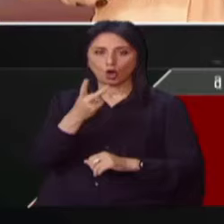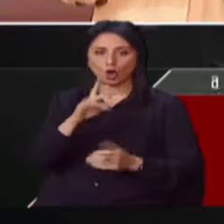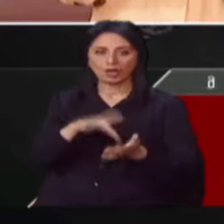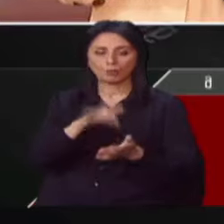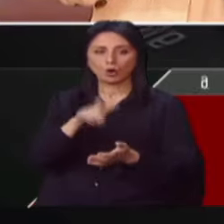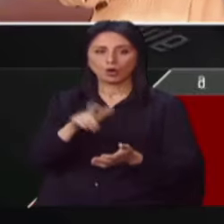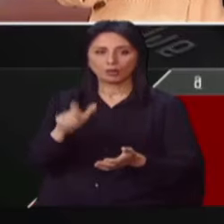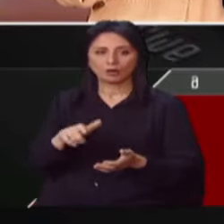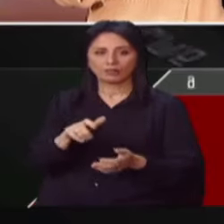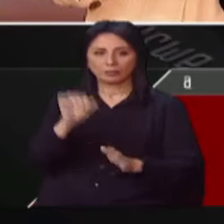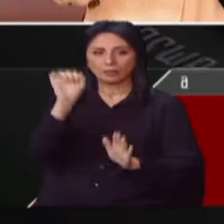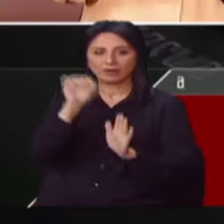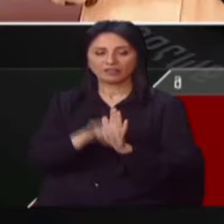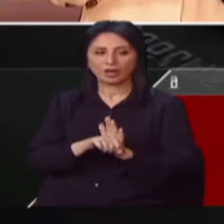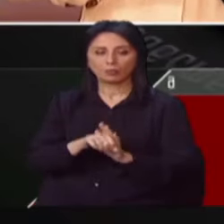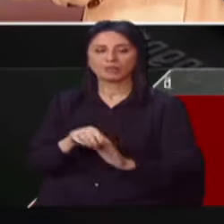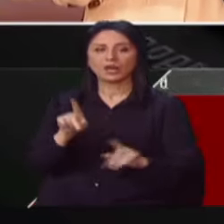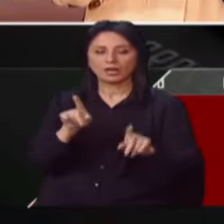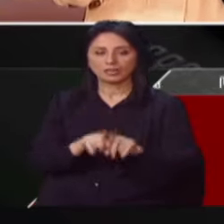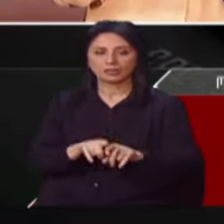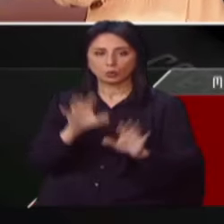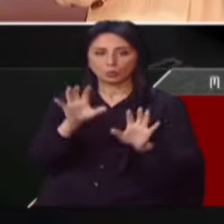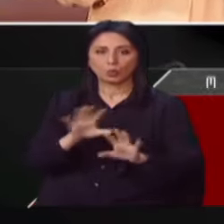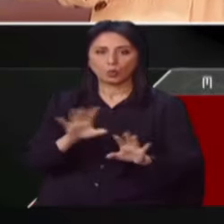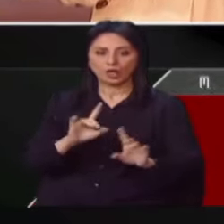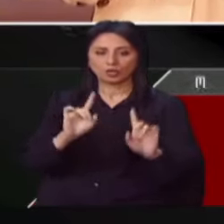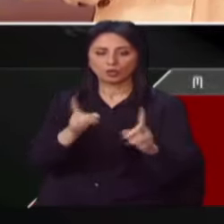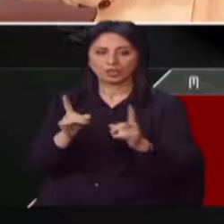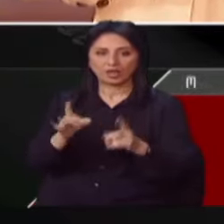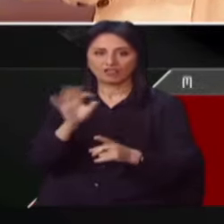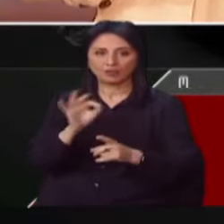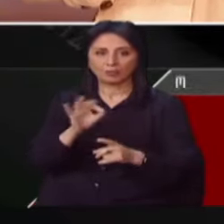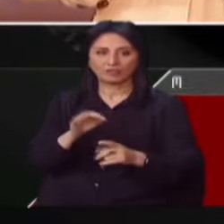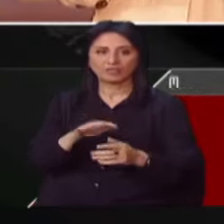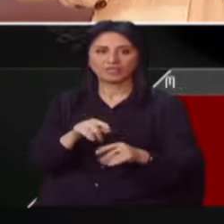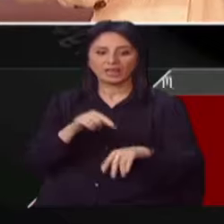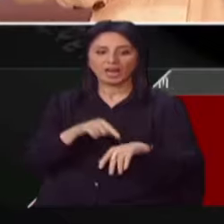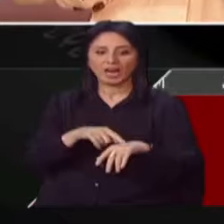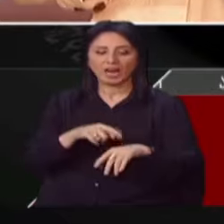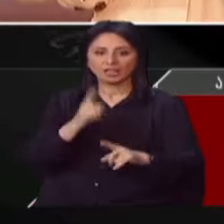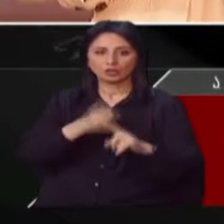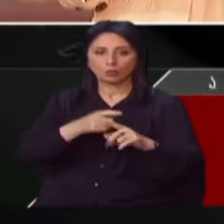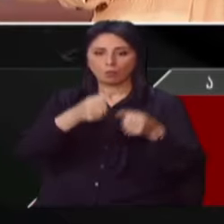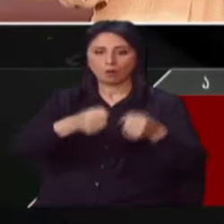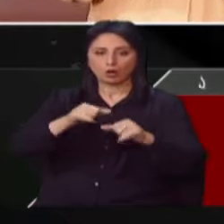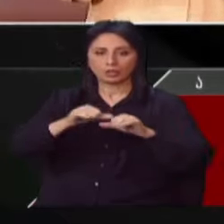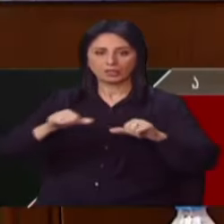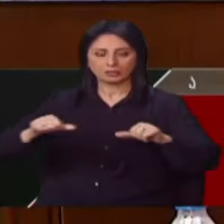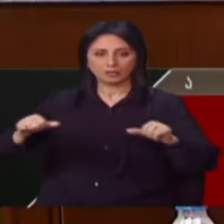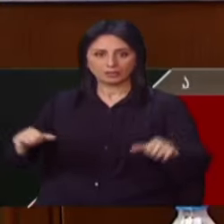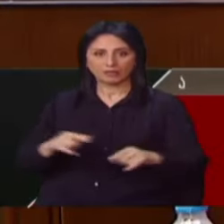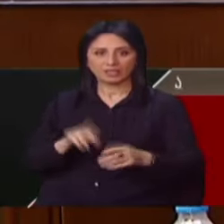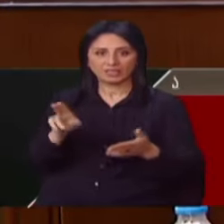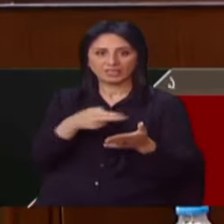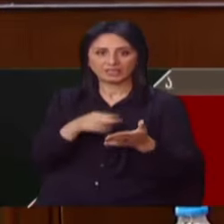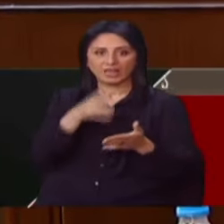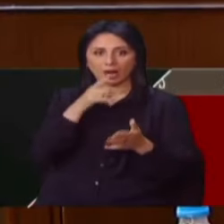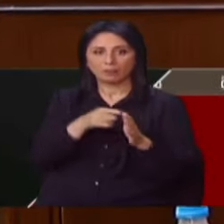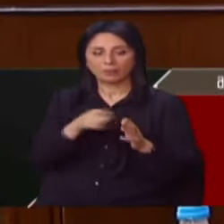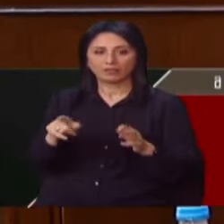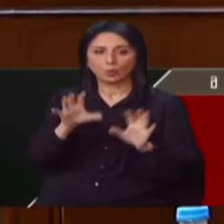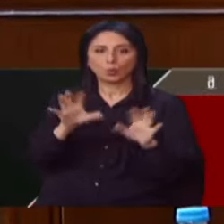მოქალაქის მკვლელობაზე, ასევე უკანონო დაკავებებზე და განგრძობით ბორდერიზაციაზე მიუთითებს. საანგარიშო